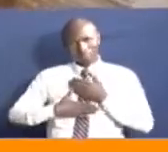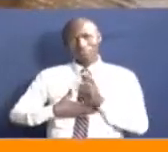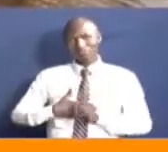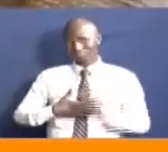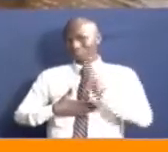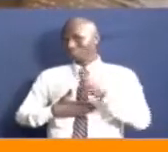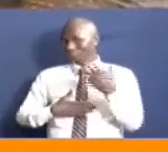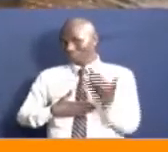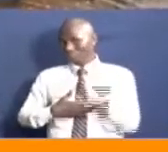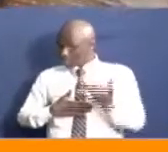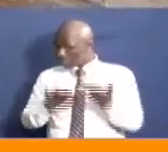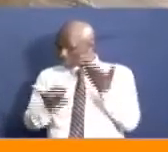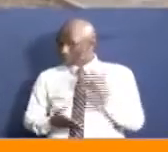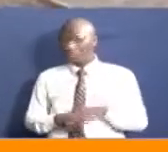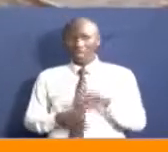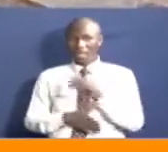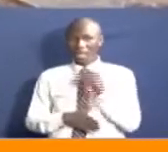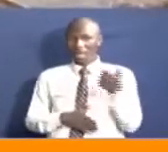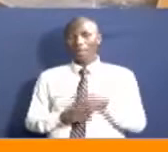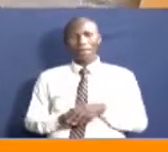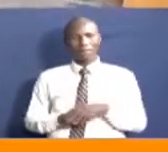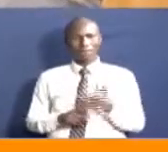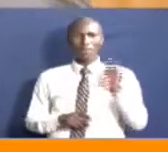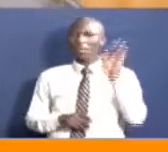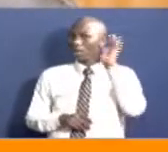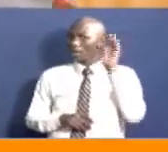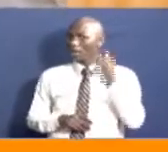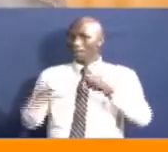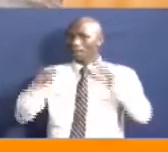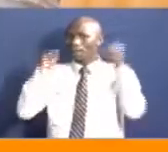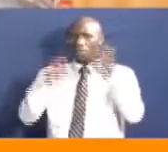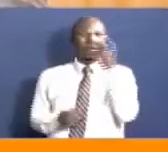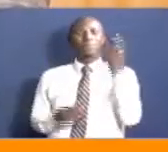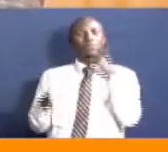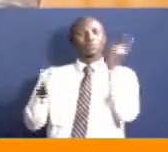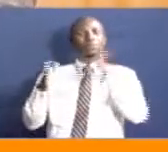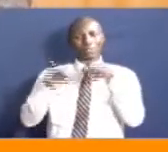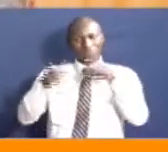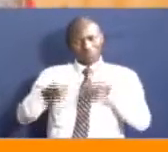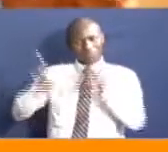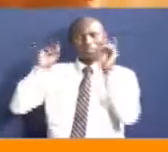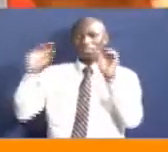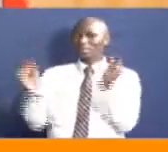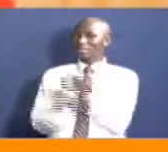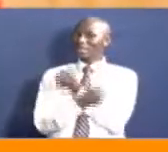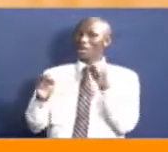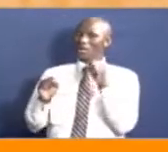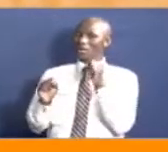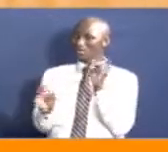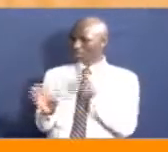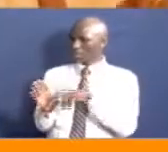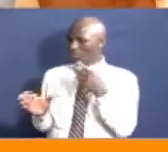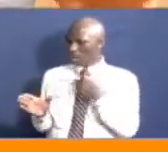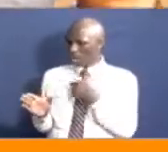Uhuru Kenyatta na wale wengine. Mulisikia mkubwa wetu Kalonzo akisema yeye hawezi kutoshea